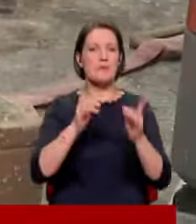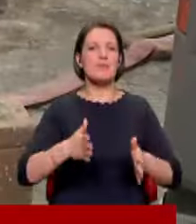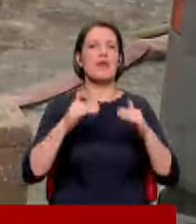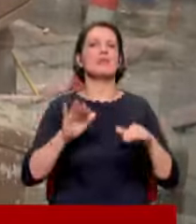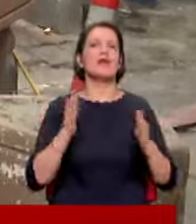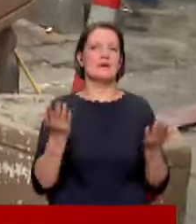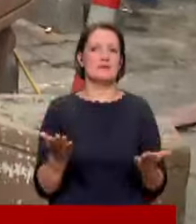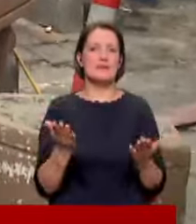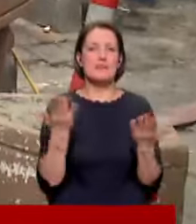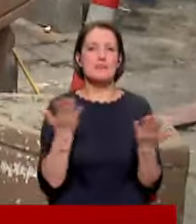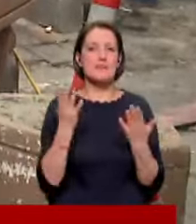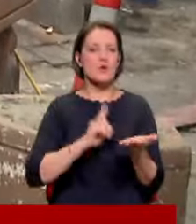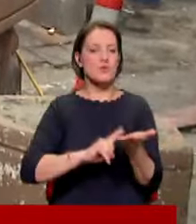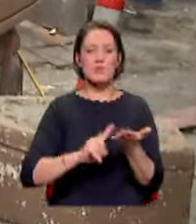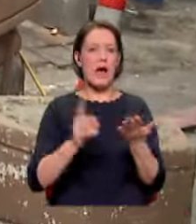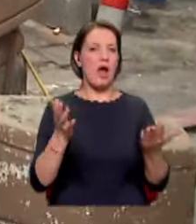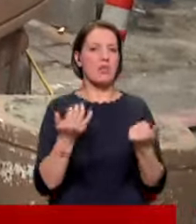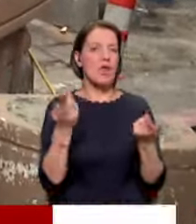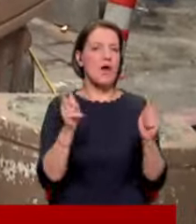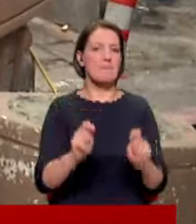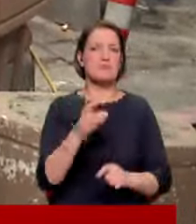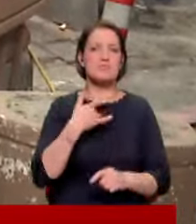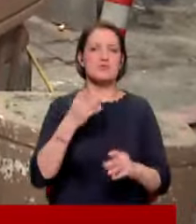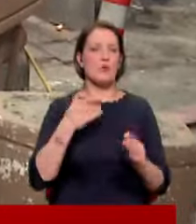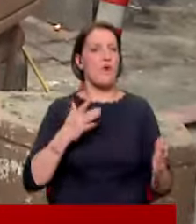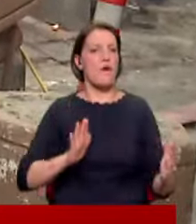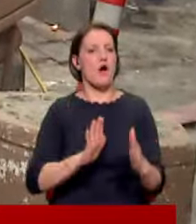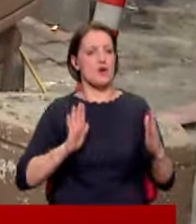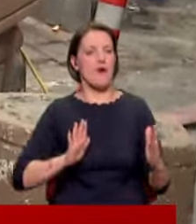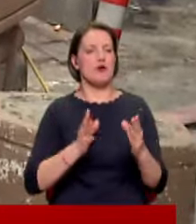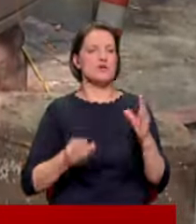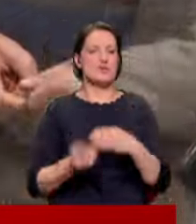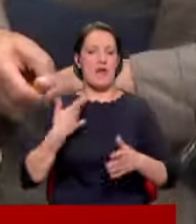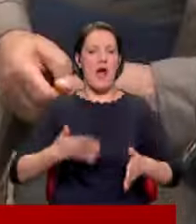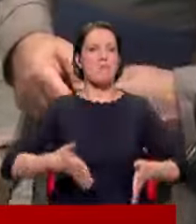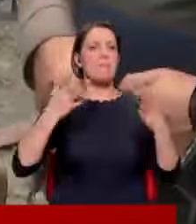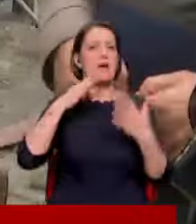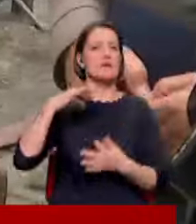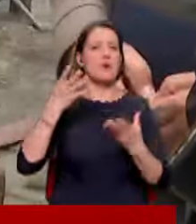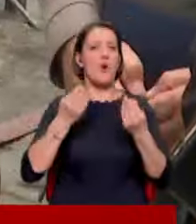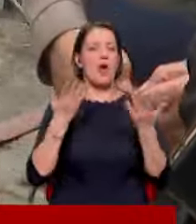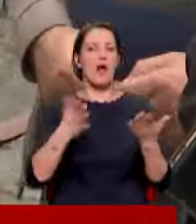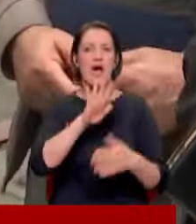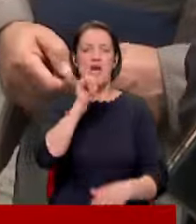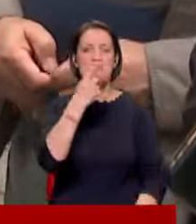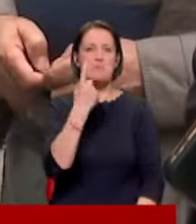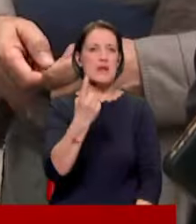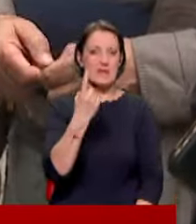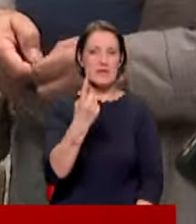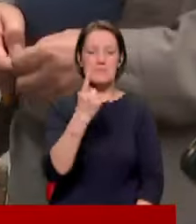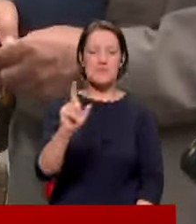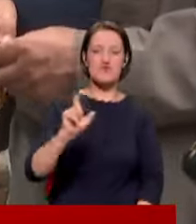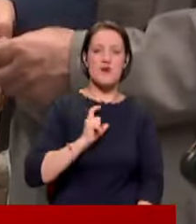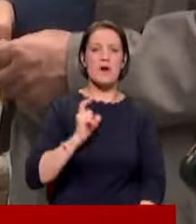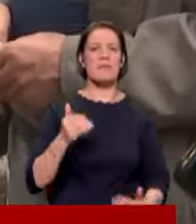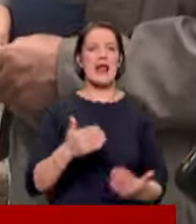değil yani. Nasıl ruhsat alındı, ne yapıldı? Biz hep çok karşı çıktık apartman olarak ama hiçbirinin bir